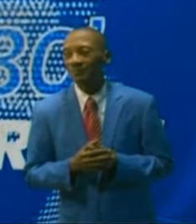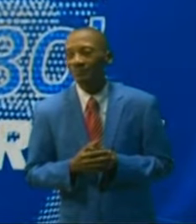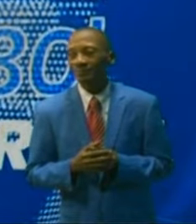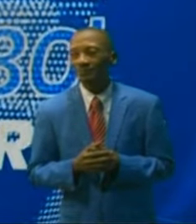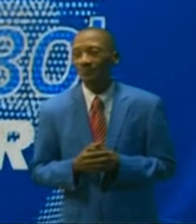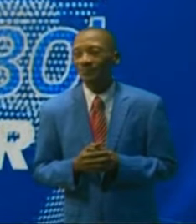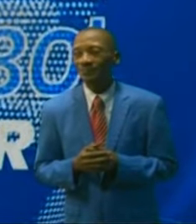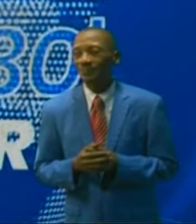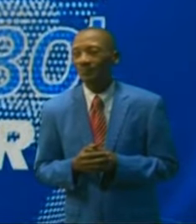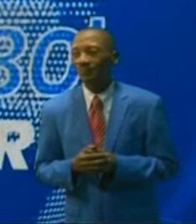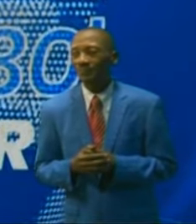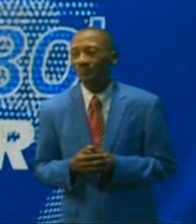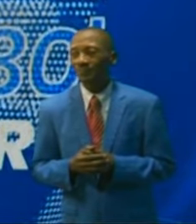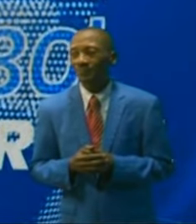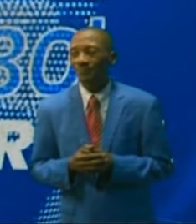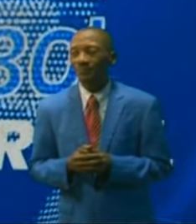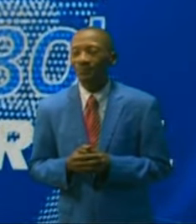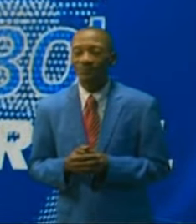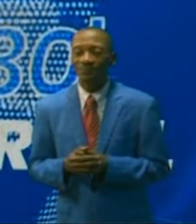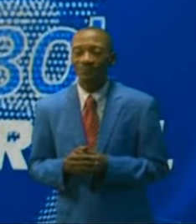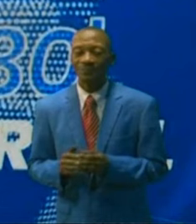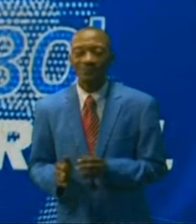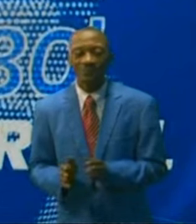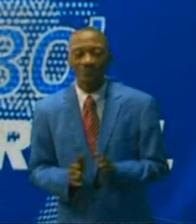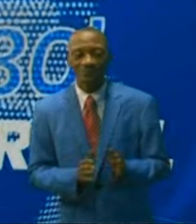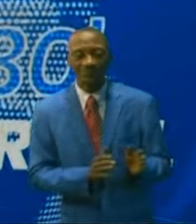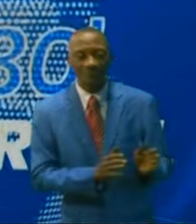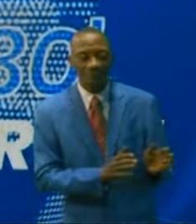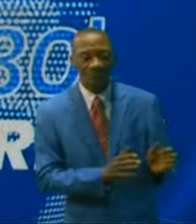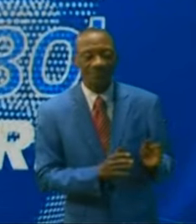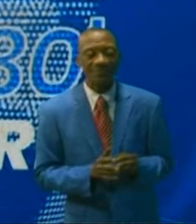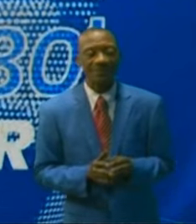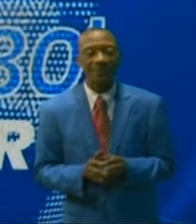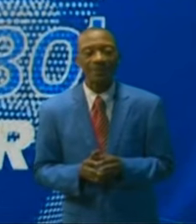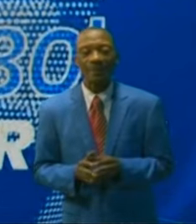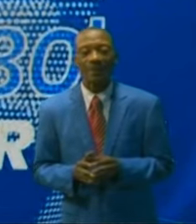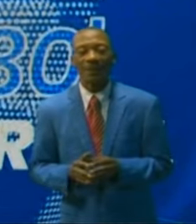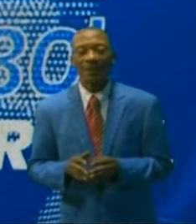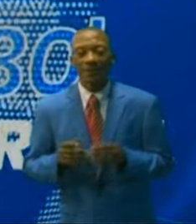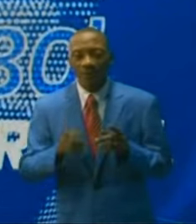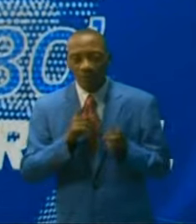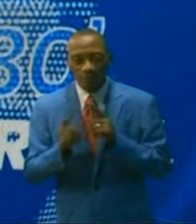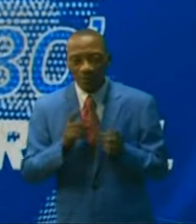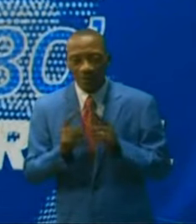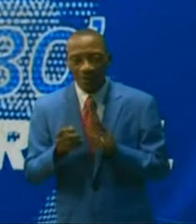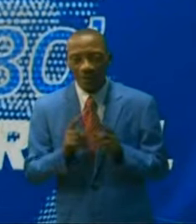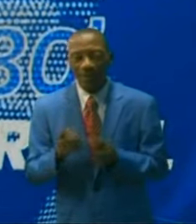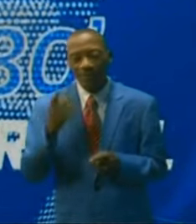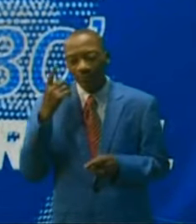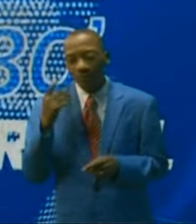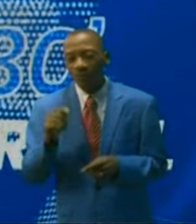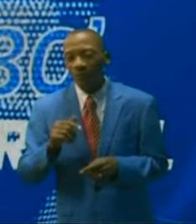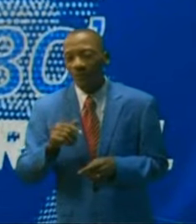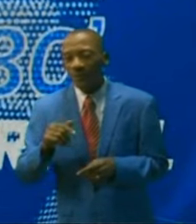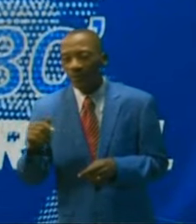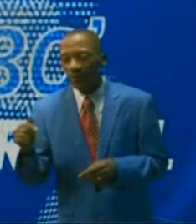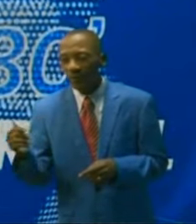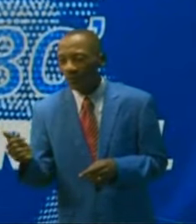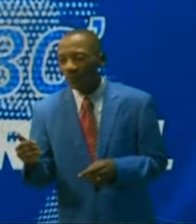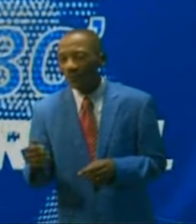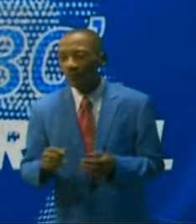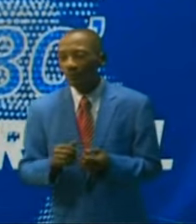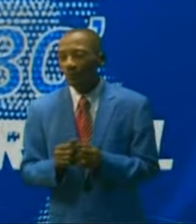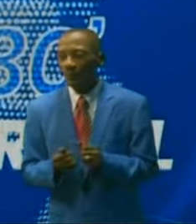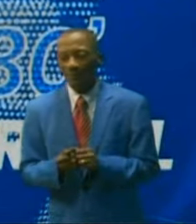résumé signé Grévorin Tatou et Christian Gakolé, maintenant place à la revue de presse, une sélection de Jean-Pierre Ndolo Demazou et